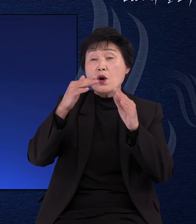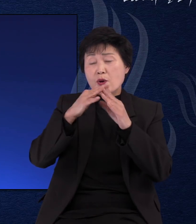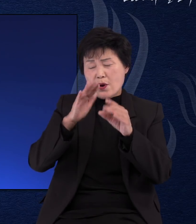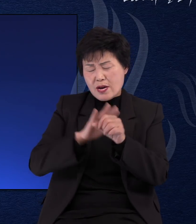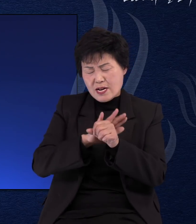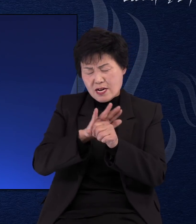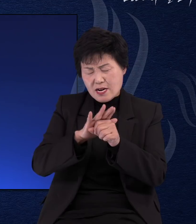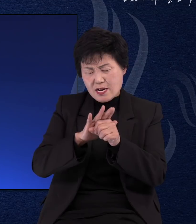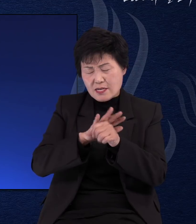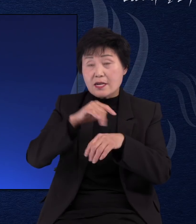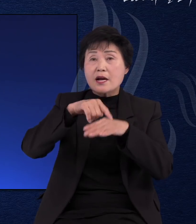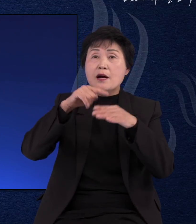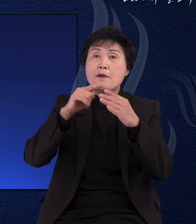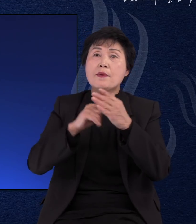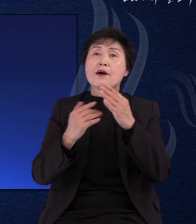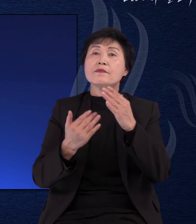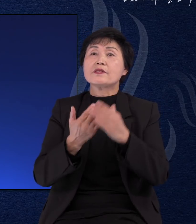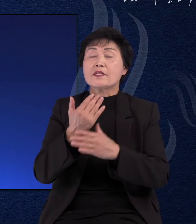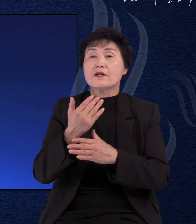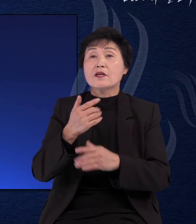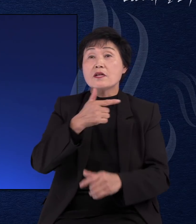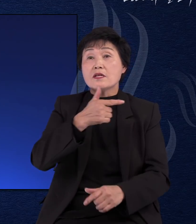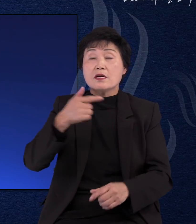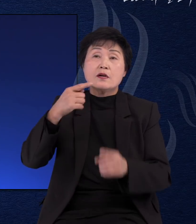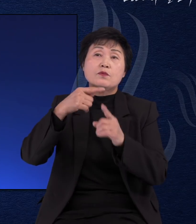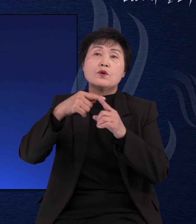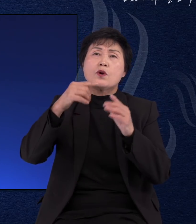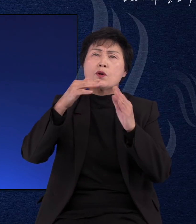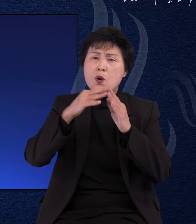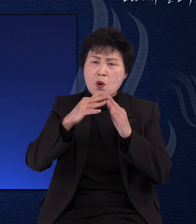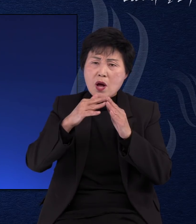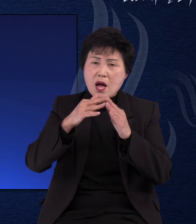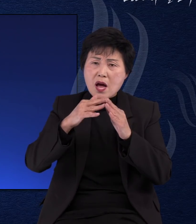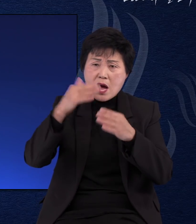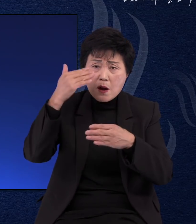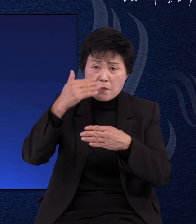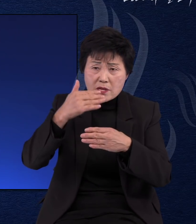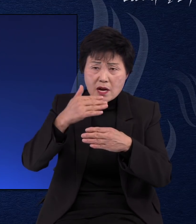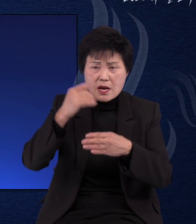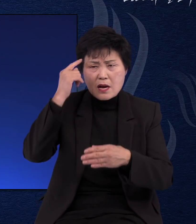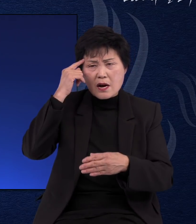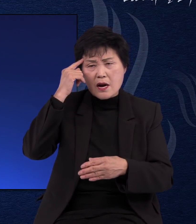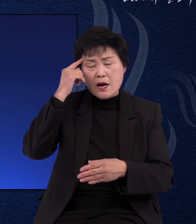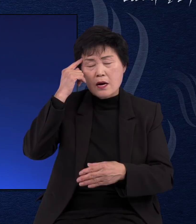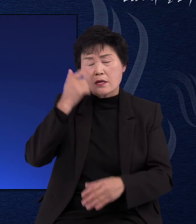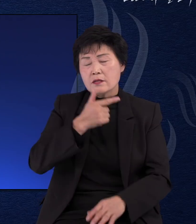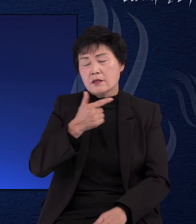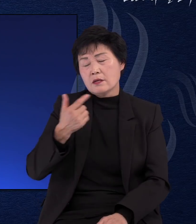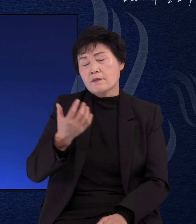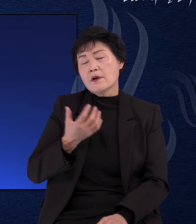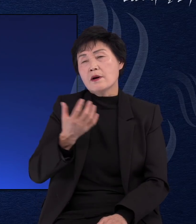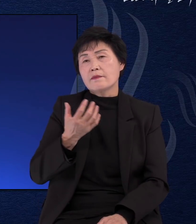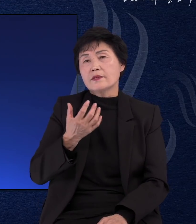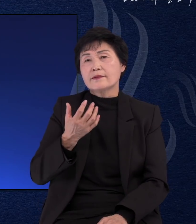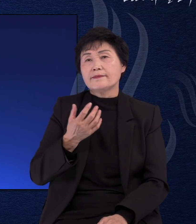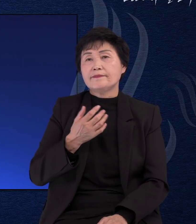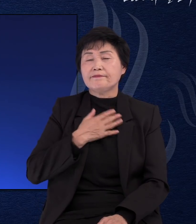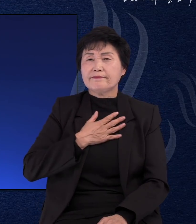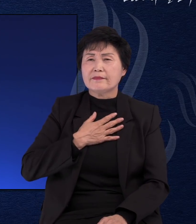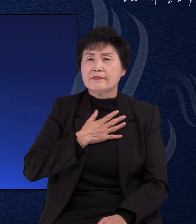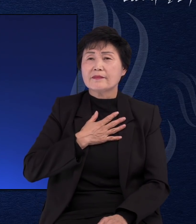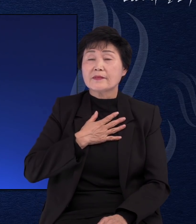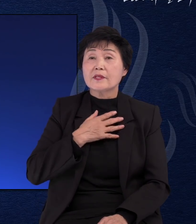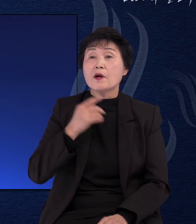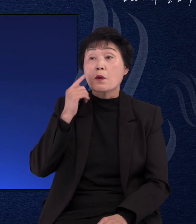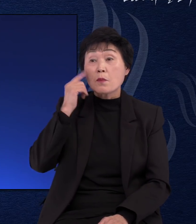거예요. 너무너무 교회가 제 마음이 아픈 거예요. 없어질 걸 생각하니까. 그러면서 저희 아내와 제가 목사님 앞에 이렇게